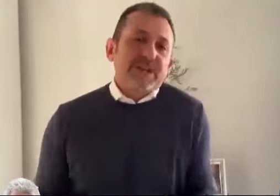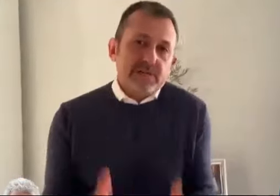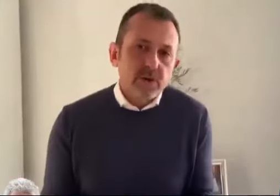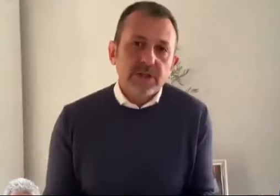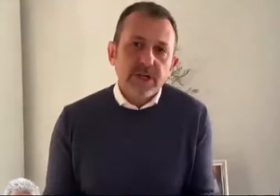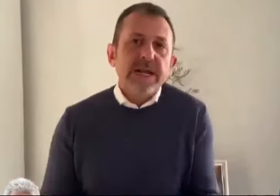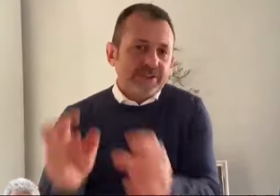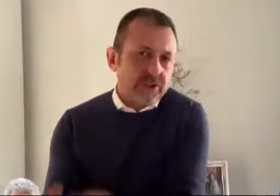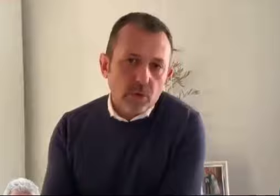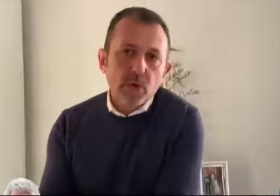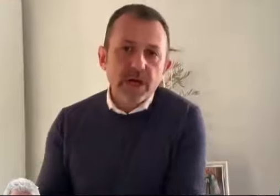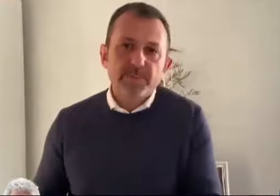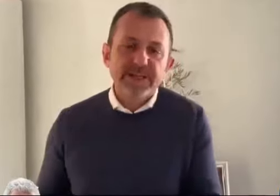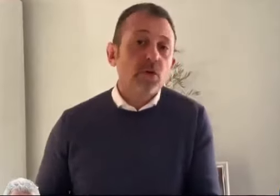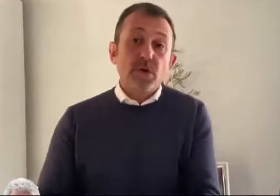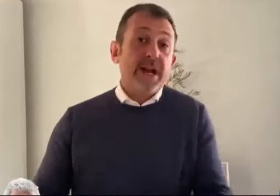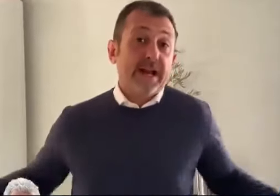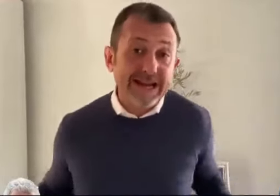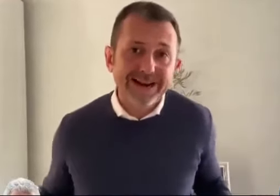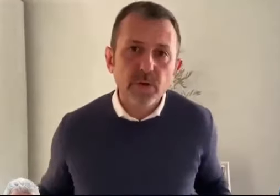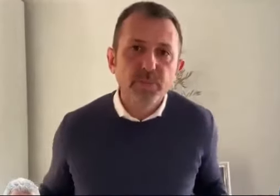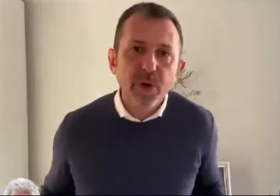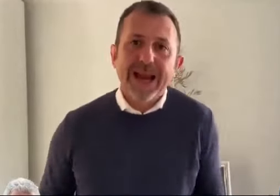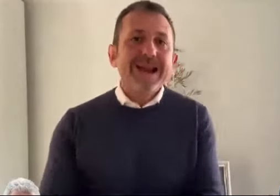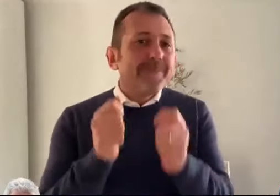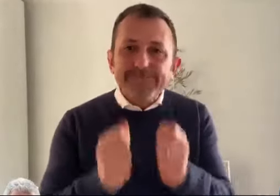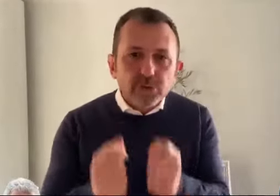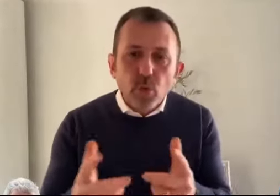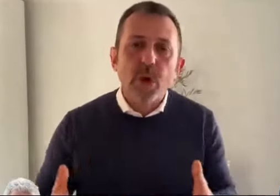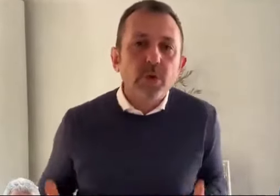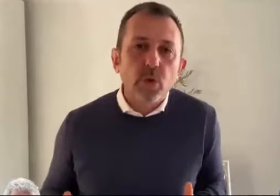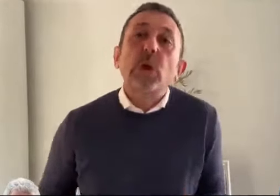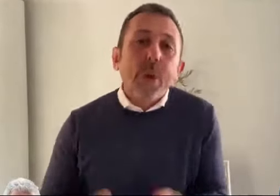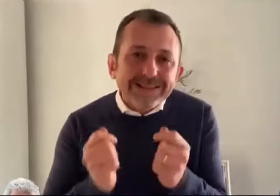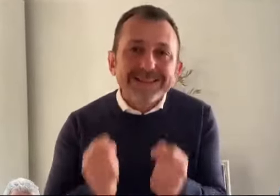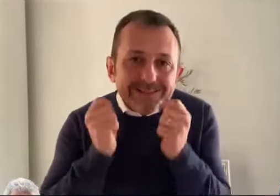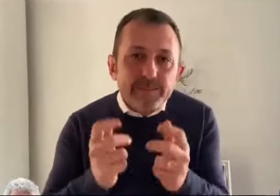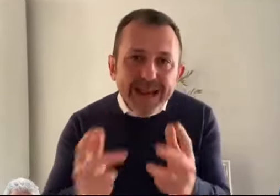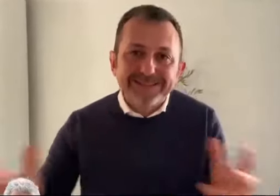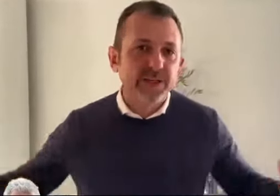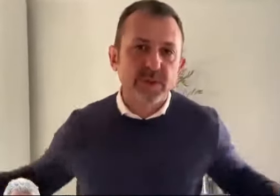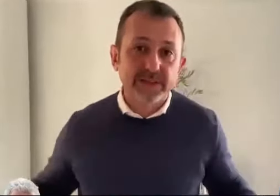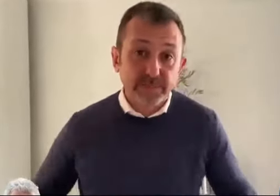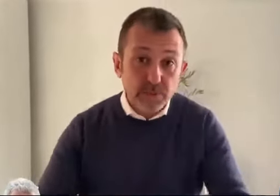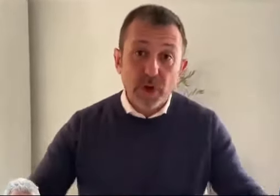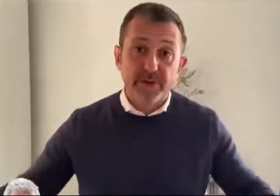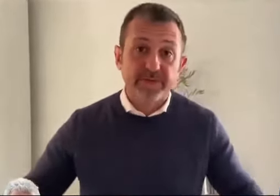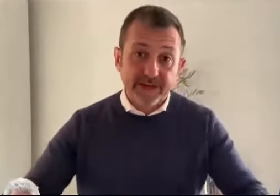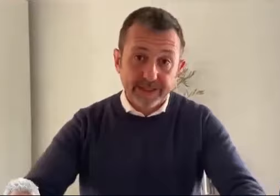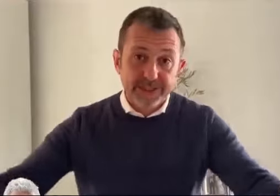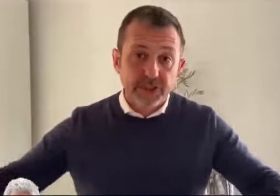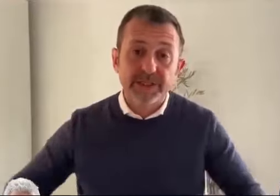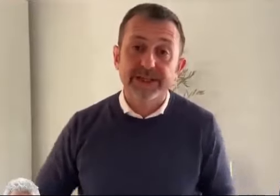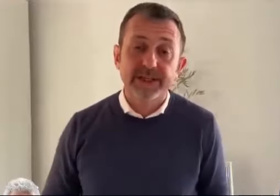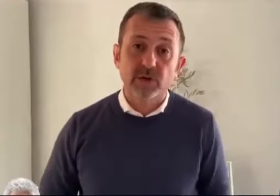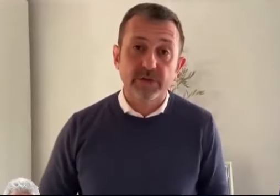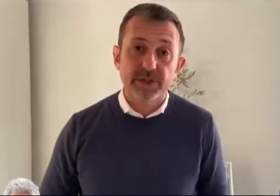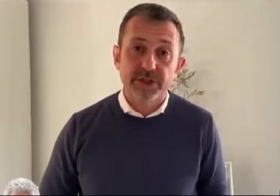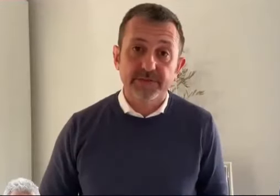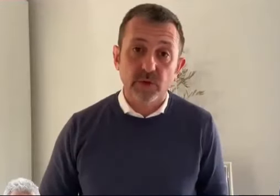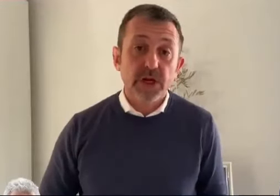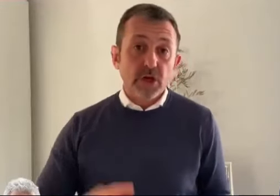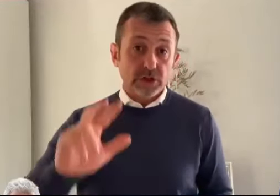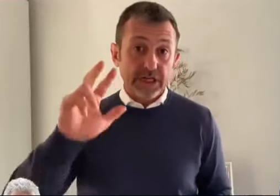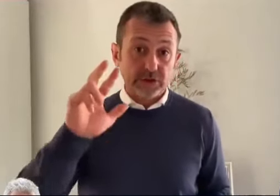la primula, simbolo della rinascita. Alcuni che pensa lui, gliele regalano pure. Ma dunque, Alcuni, quante ne piazze di queste primule per far rinascere gli italiani